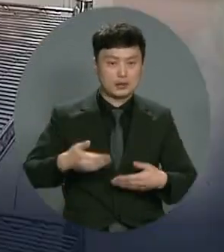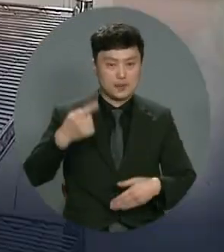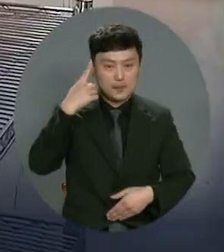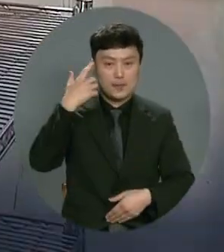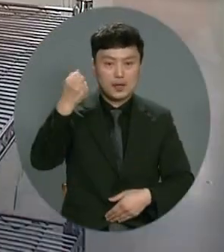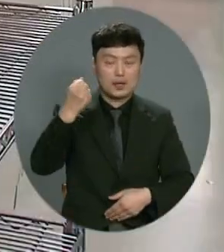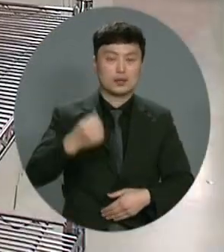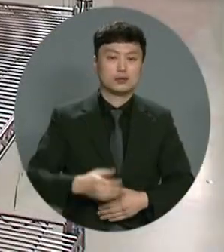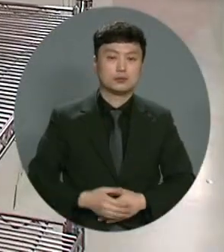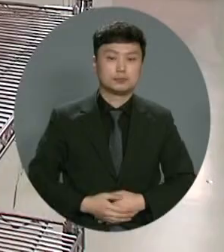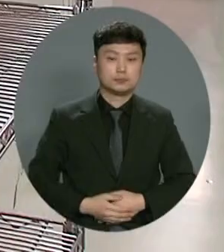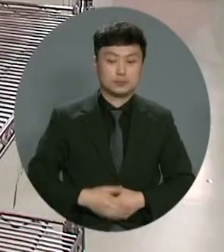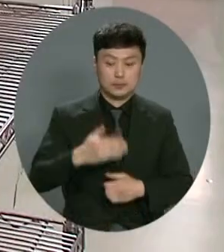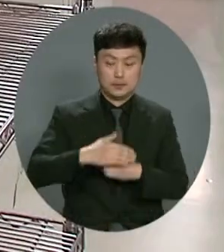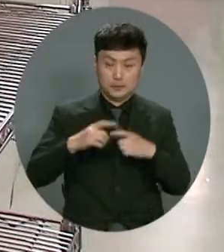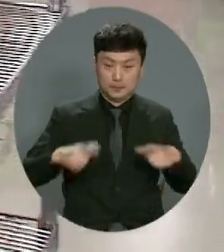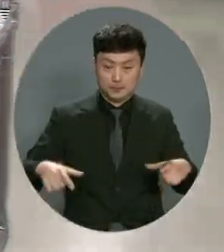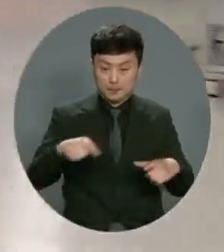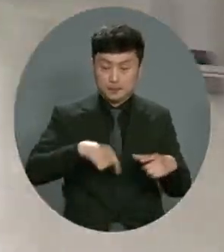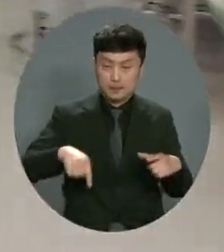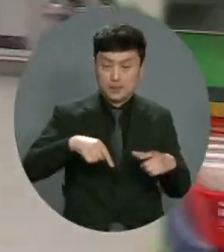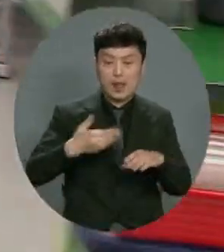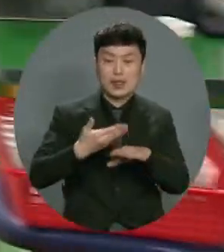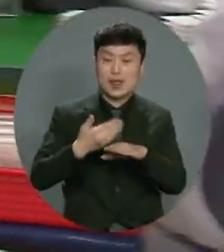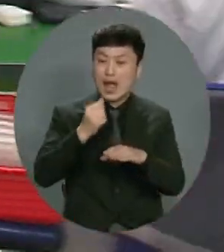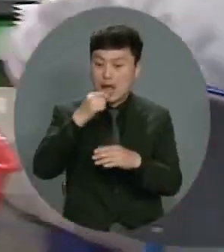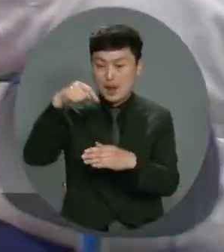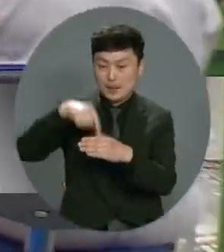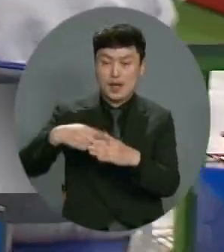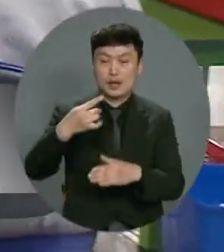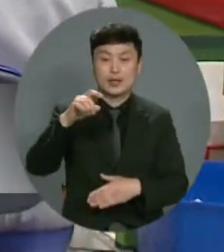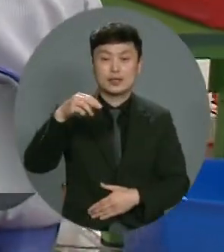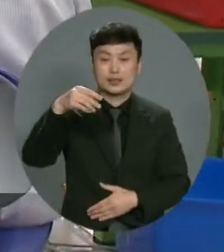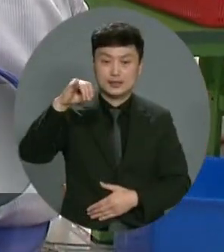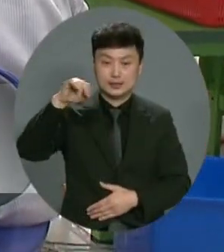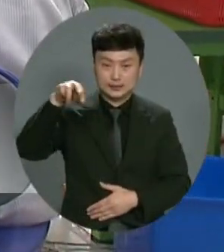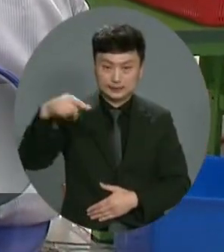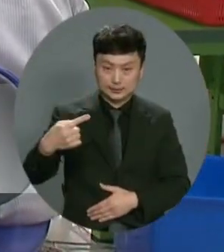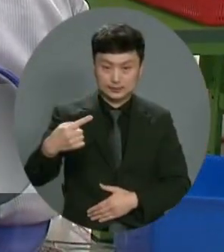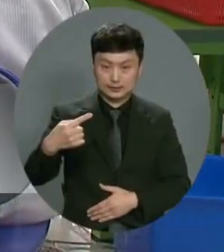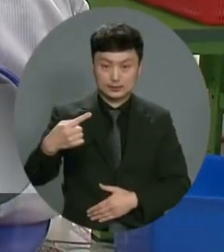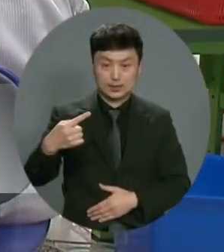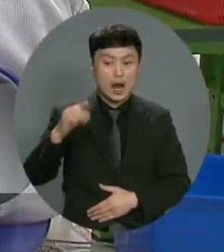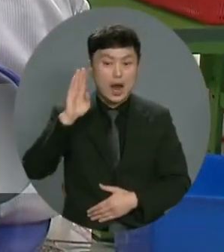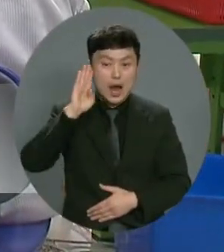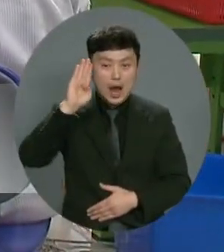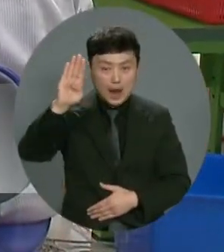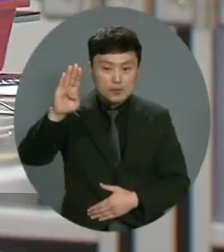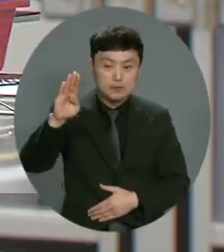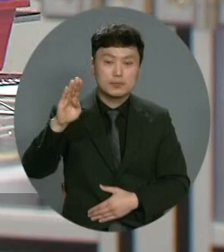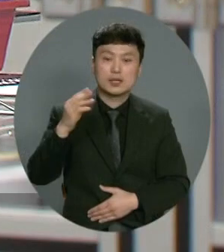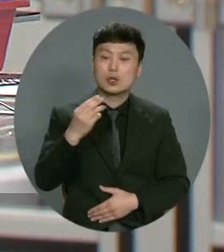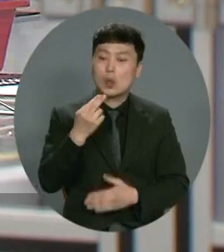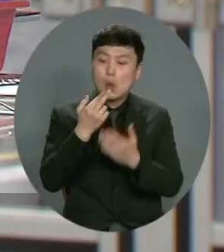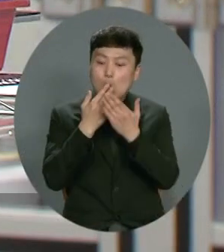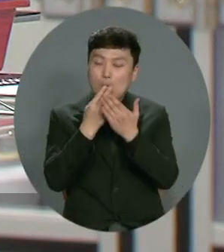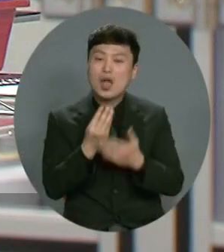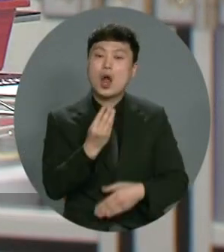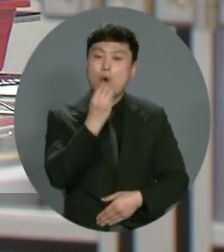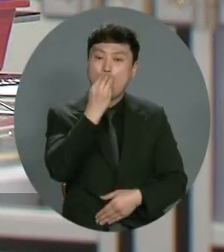있습니다. 대구에는 또 다른 임플란트 제조업체인 덴티스가 업계의 미래 먹거리인 투명 교정